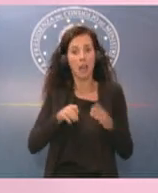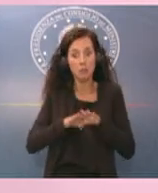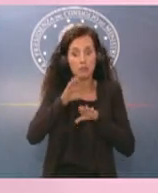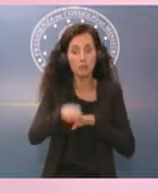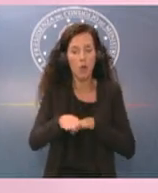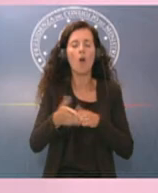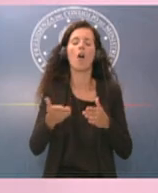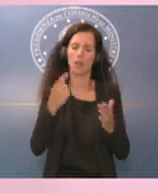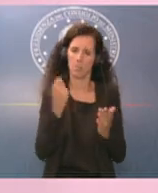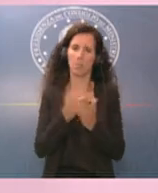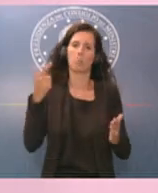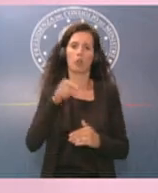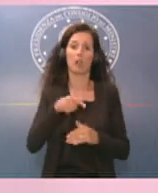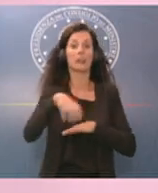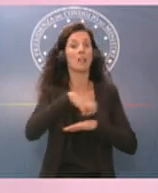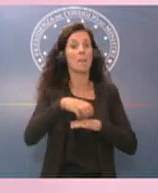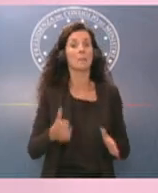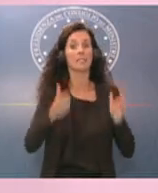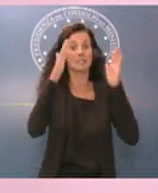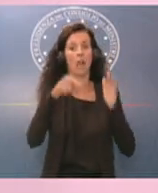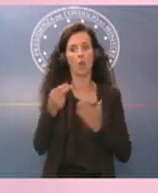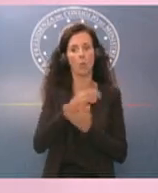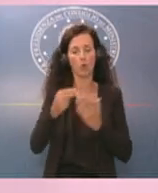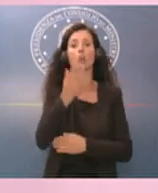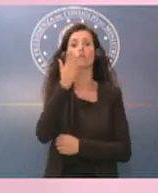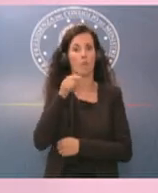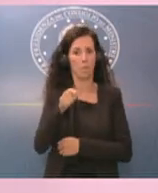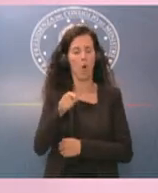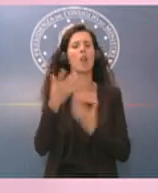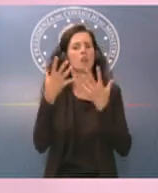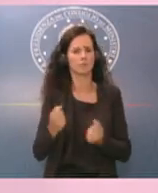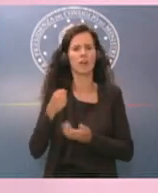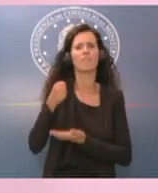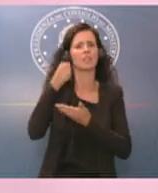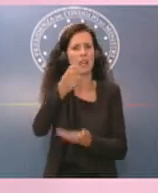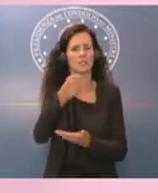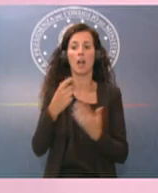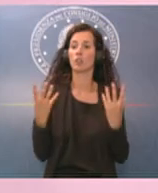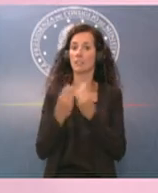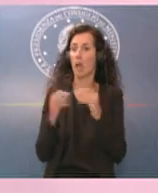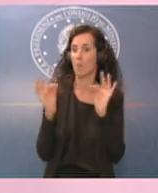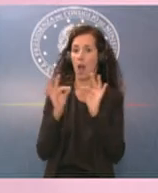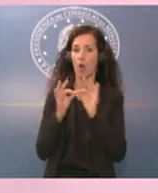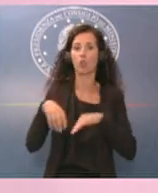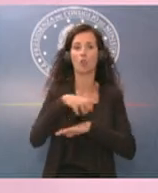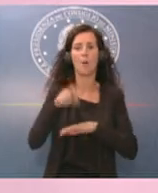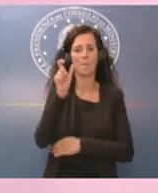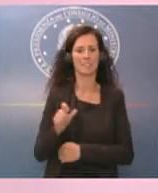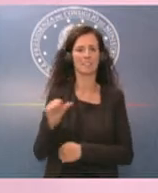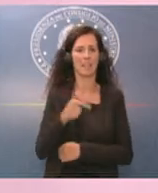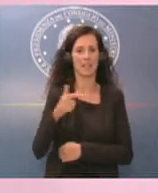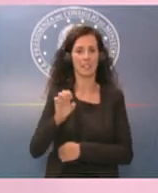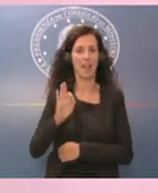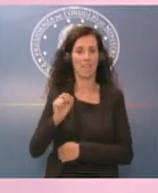Ministero ha voluto questo progetto, lo ha finanziato e, d'accordo appunto con la Ministra Stefani, oggi